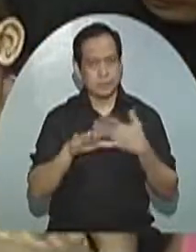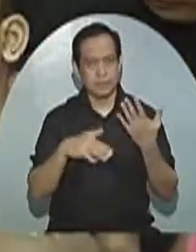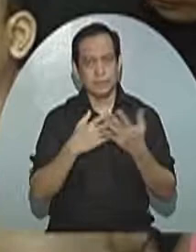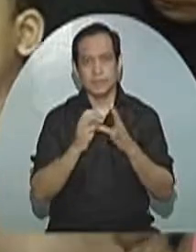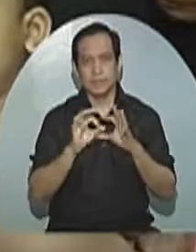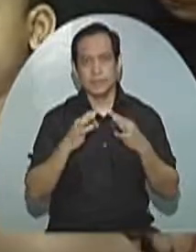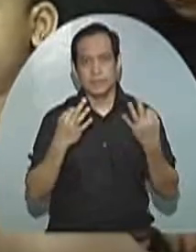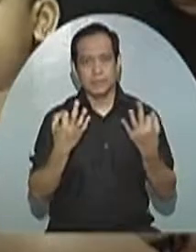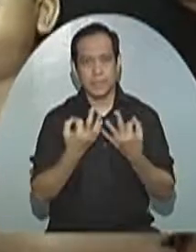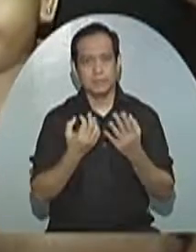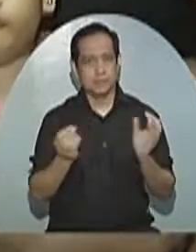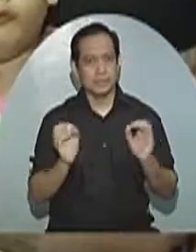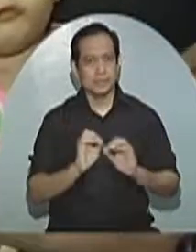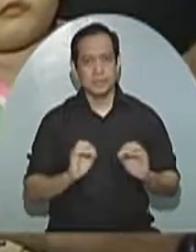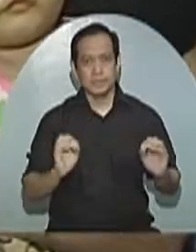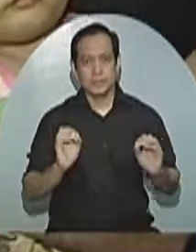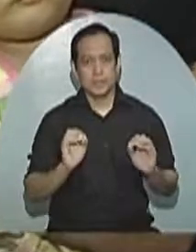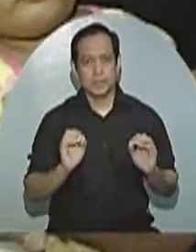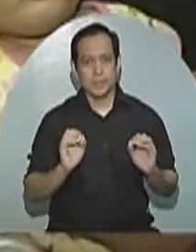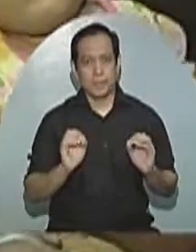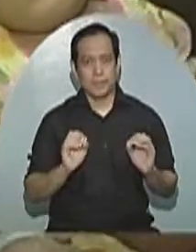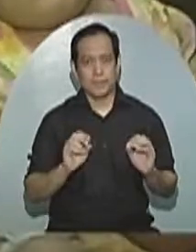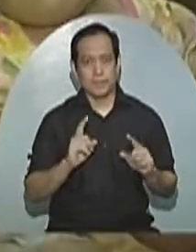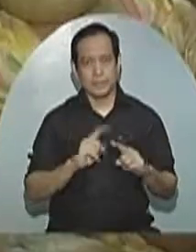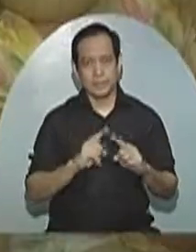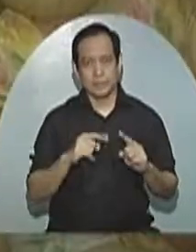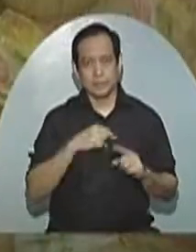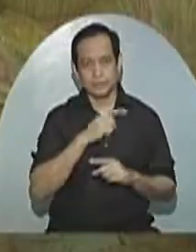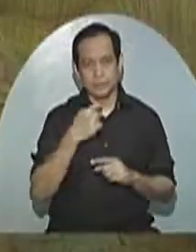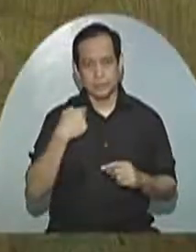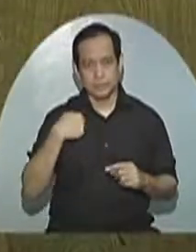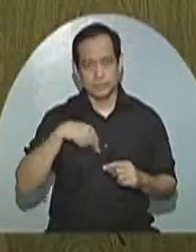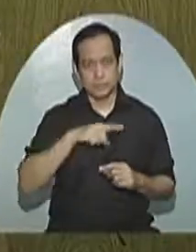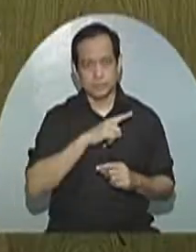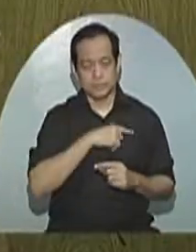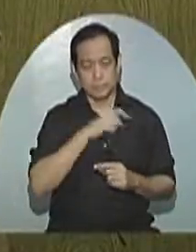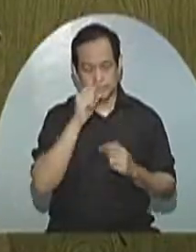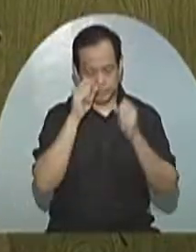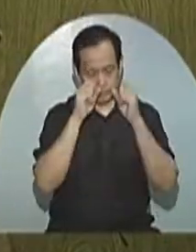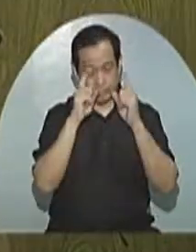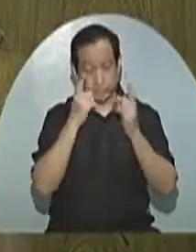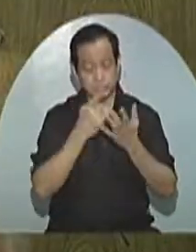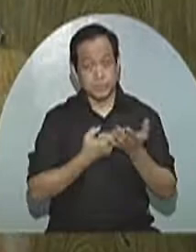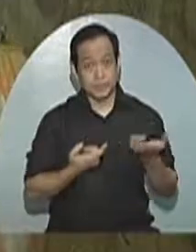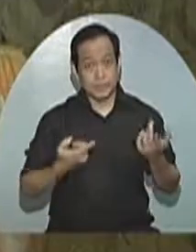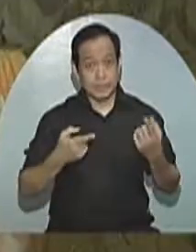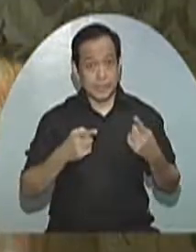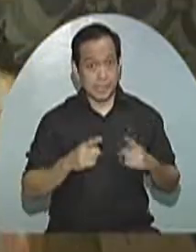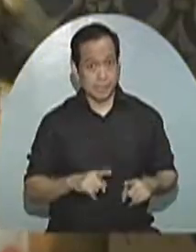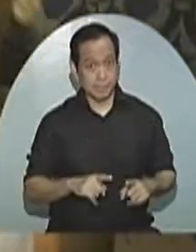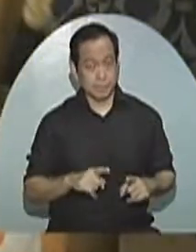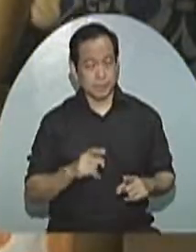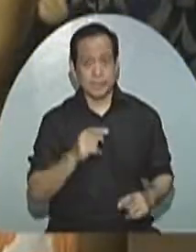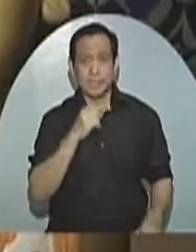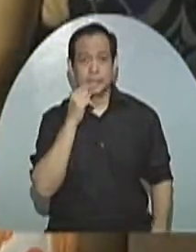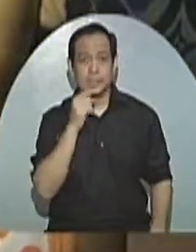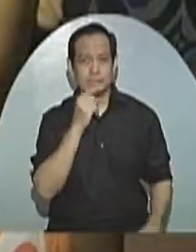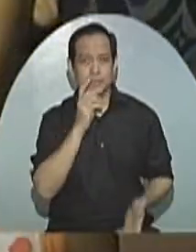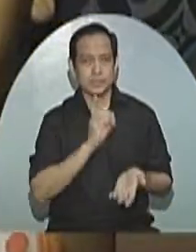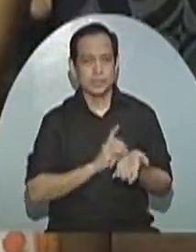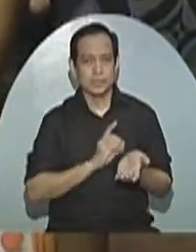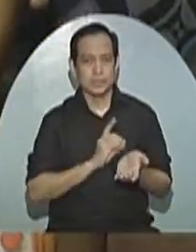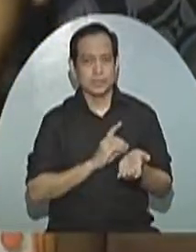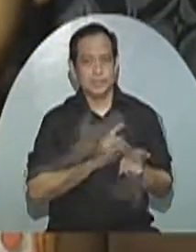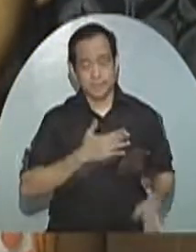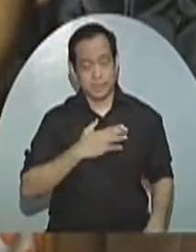po. So, parang biglaan lang din po na ganun nang nangyari. Ayon sa kanyang